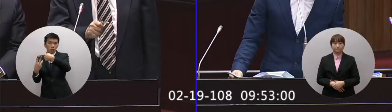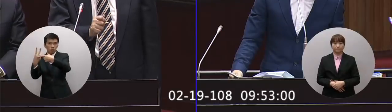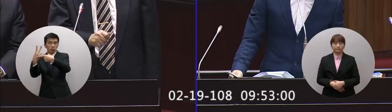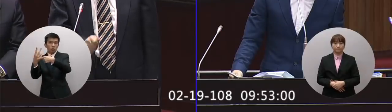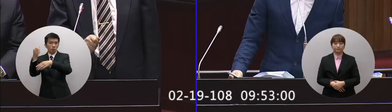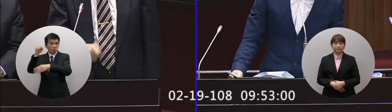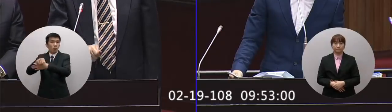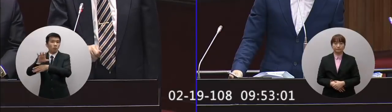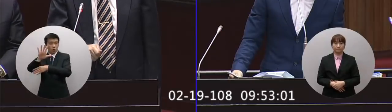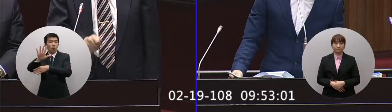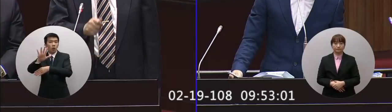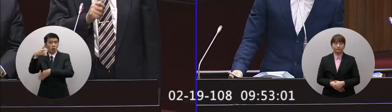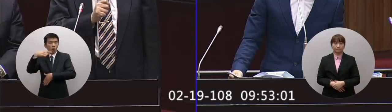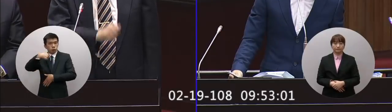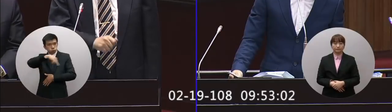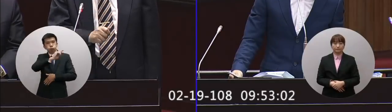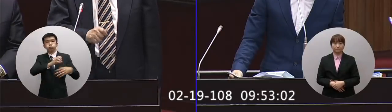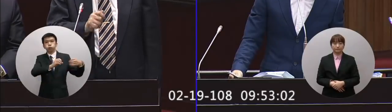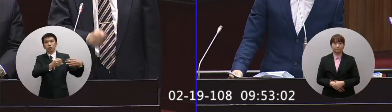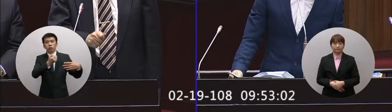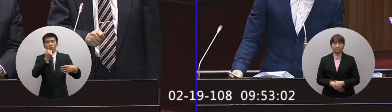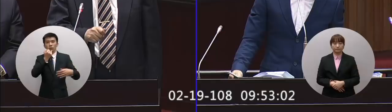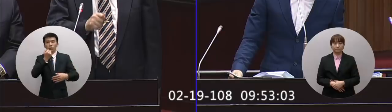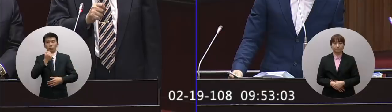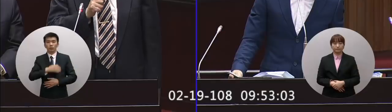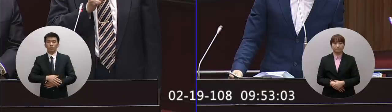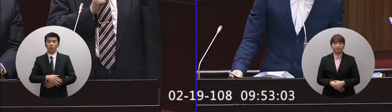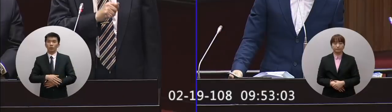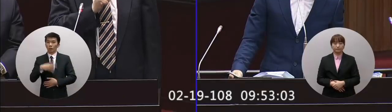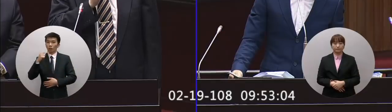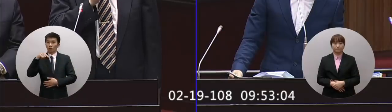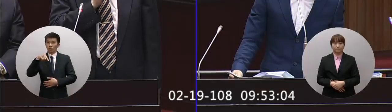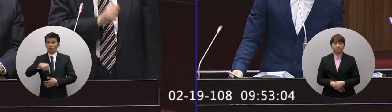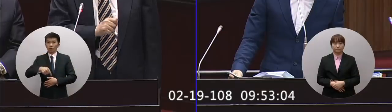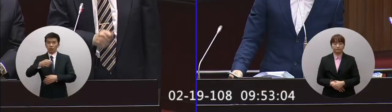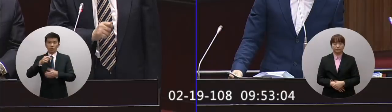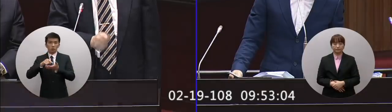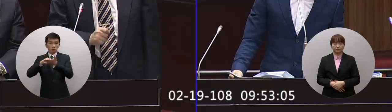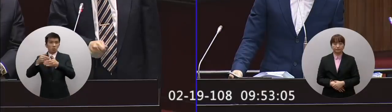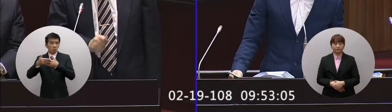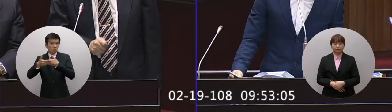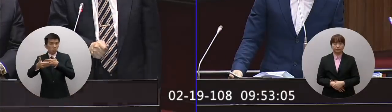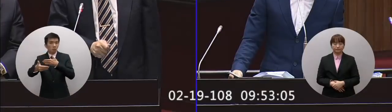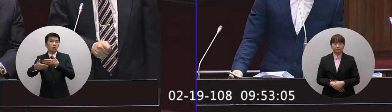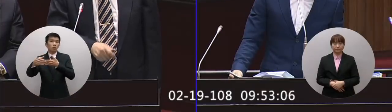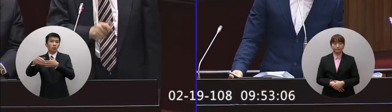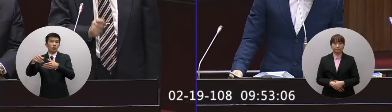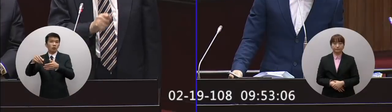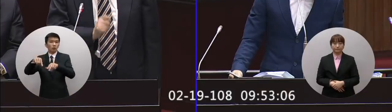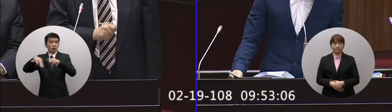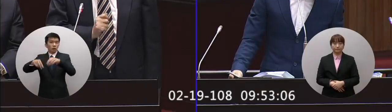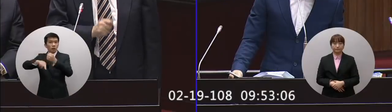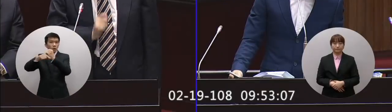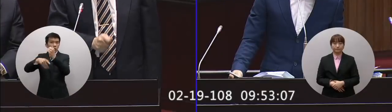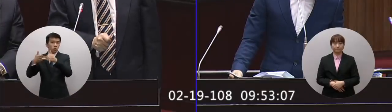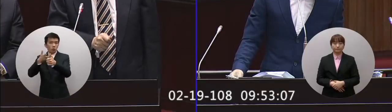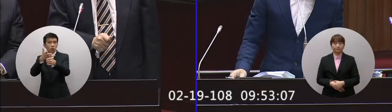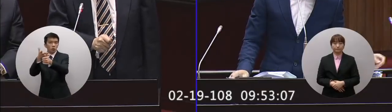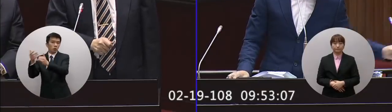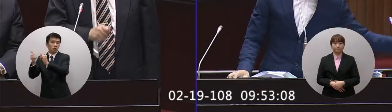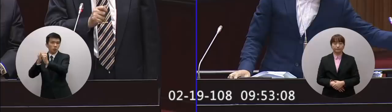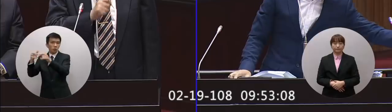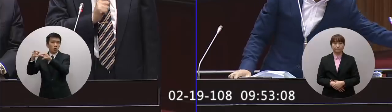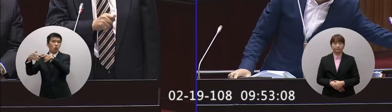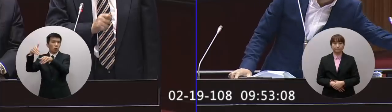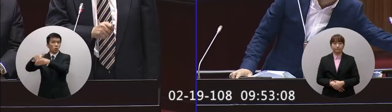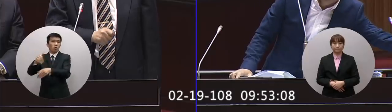可以去。这个过程当中，那么行政院可以去举办咨询性的公投，来请问人民的意见